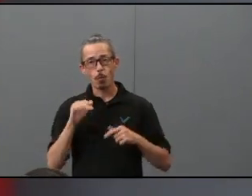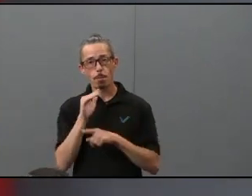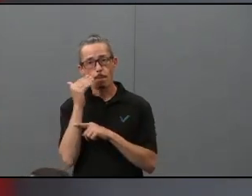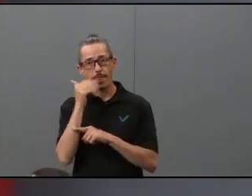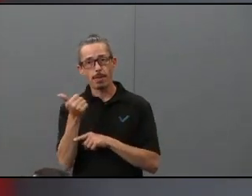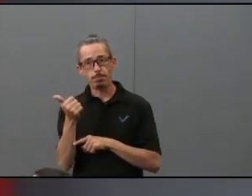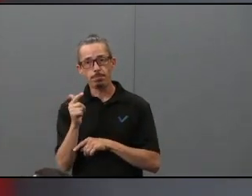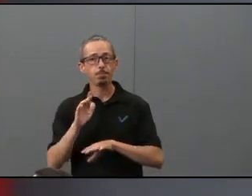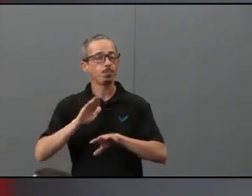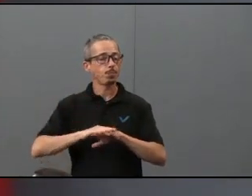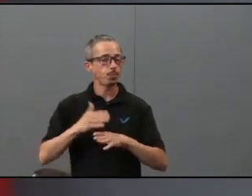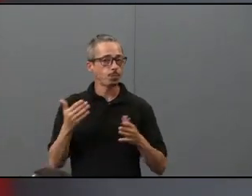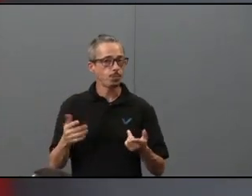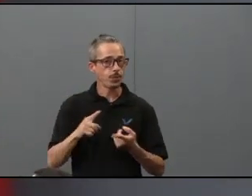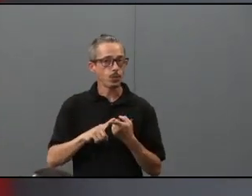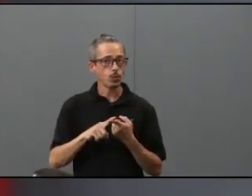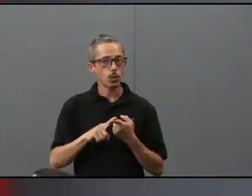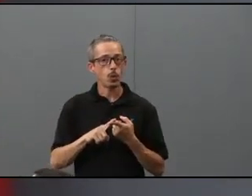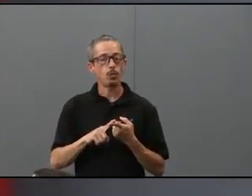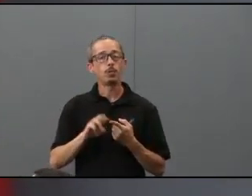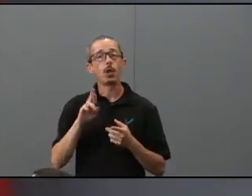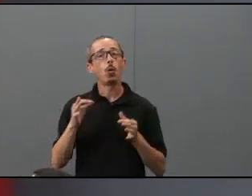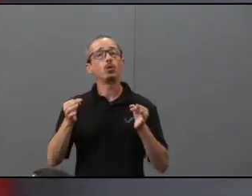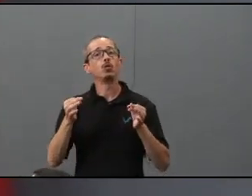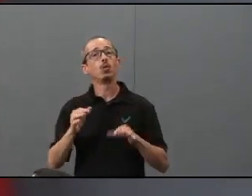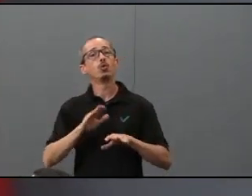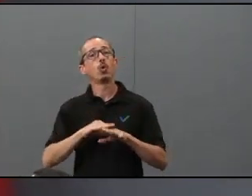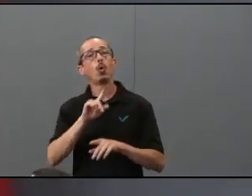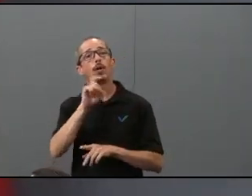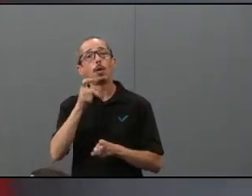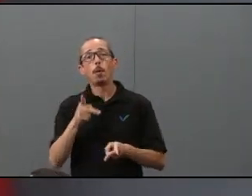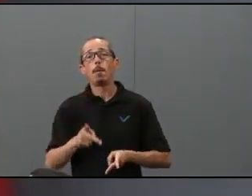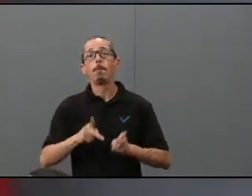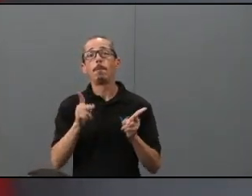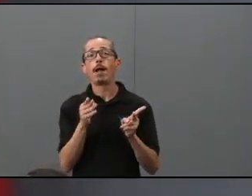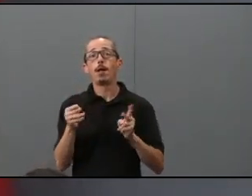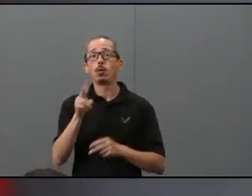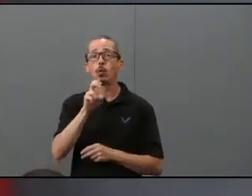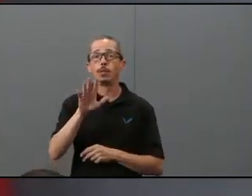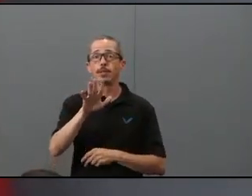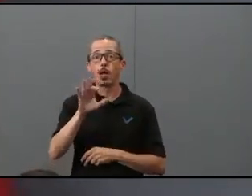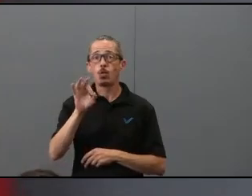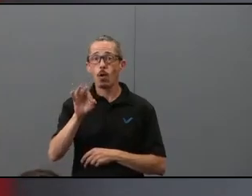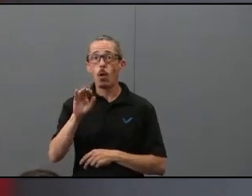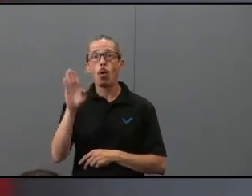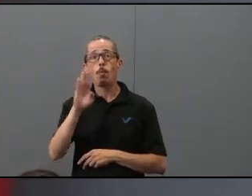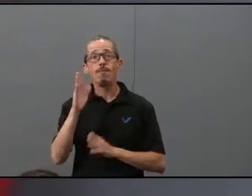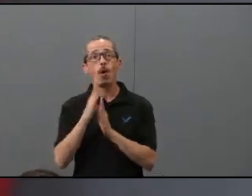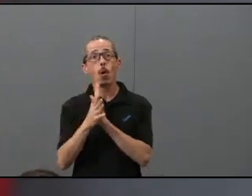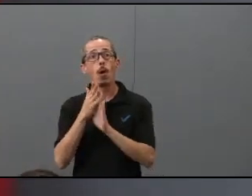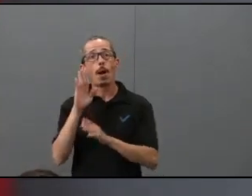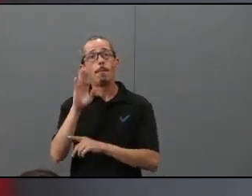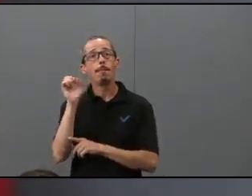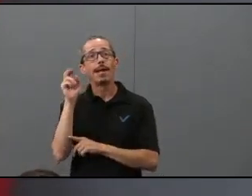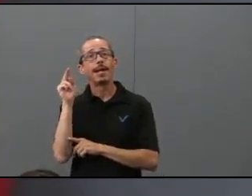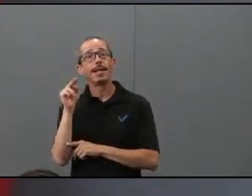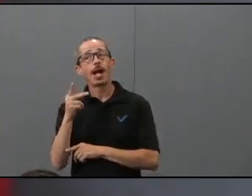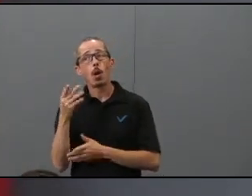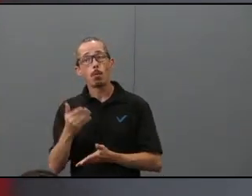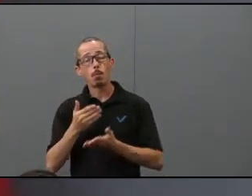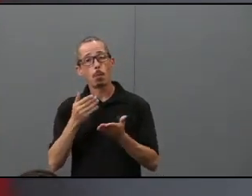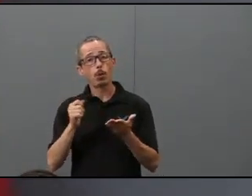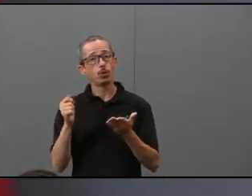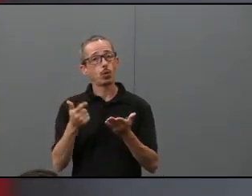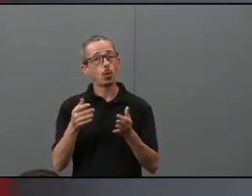il s'agit effectivement d'une résolution concernant une dérogation mineure au 259 boulevard Brien il serait donc proposé